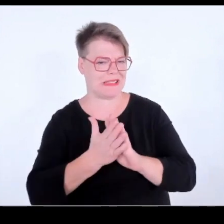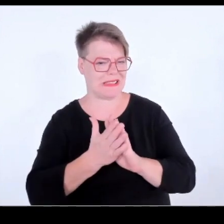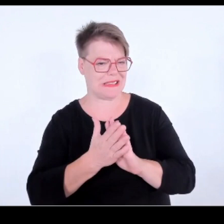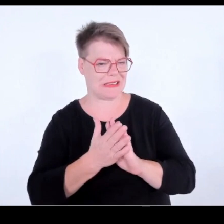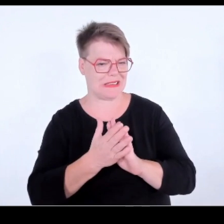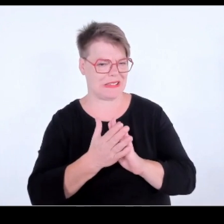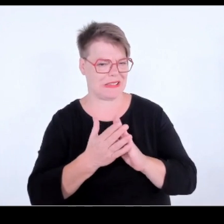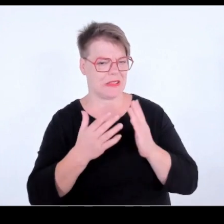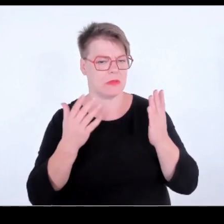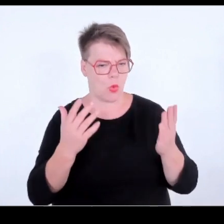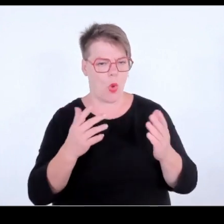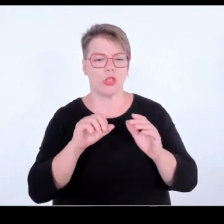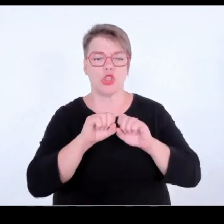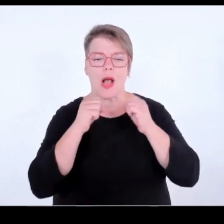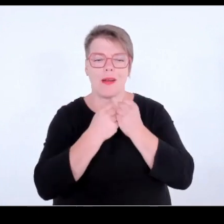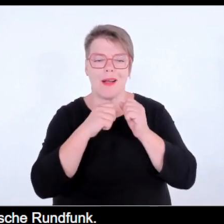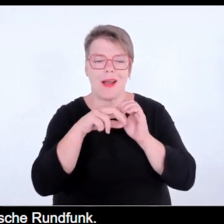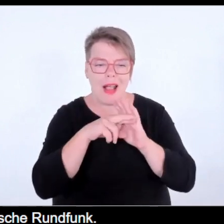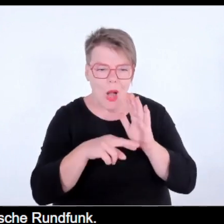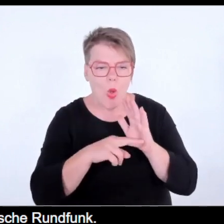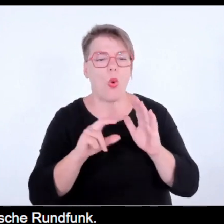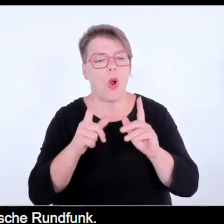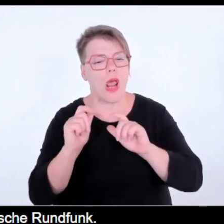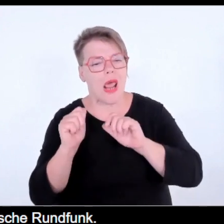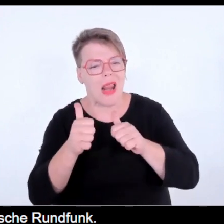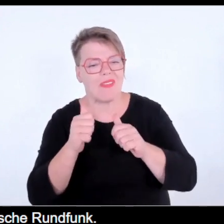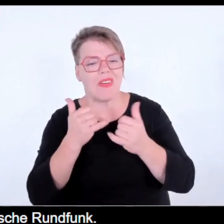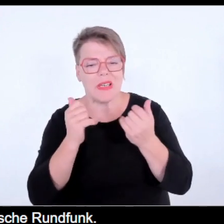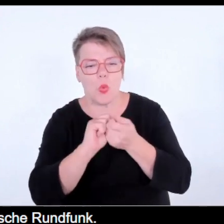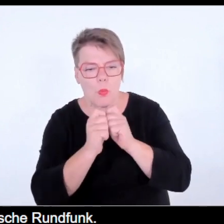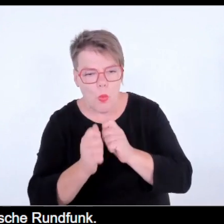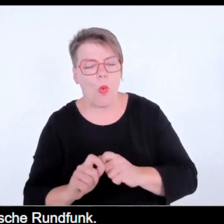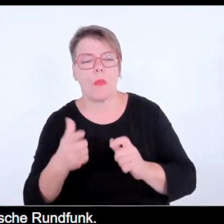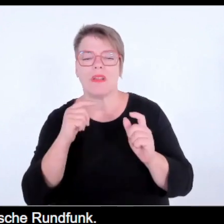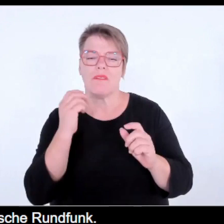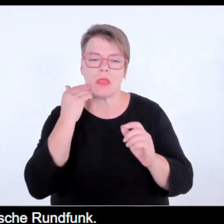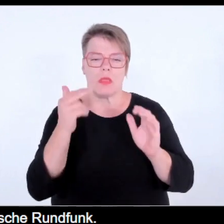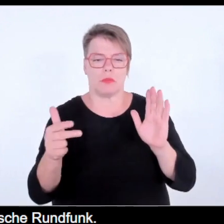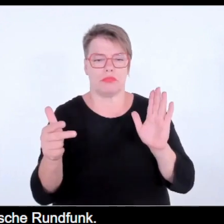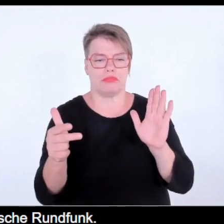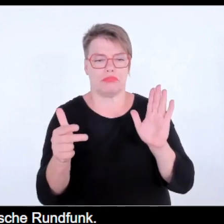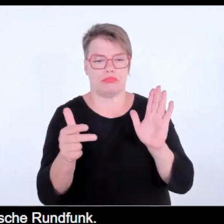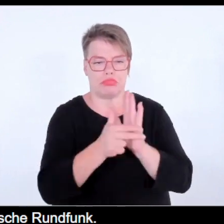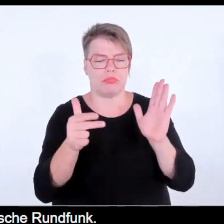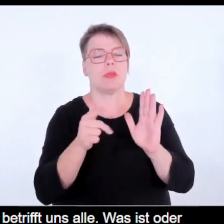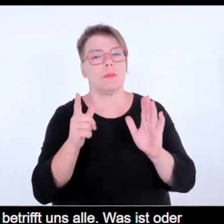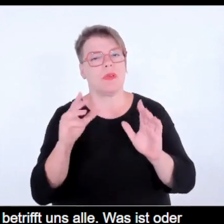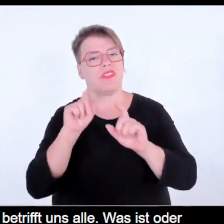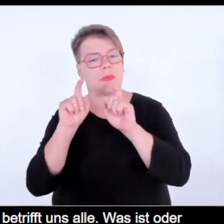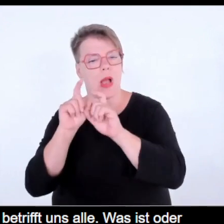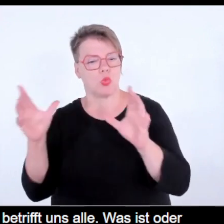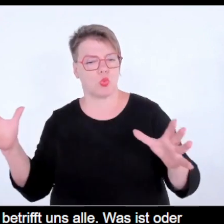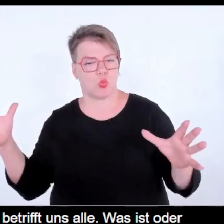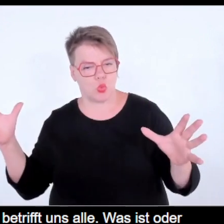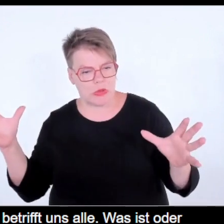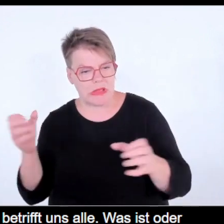in einen Testlauf erproben. Hat das eigentlich an irgendeiner Stelle schon stattgefunden? Regelmäßig statt, weil der Nussel, unser Vorsitzender des Normenkontrollrats,